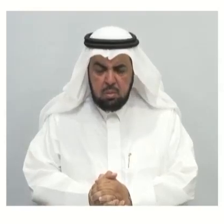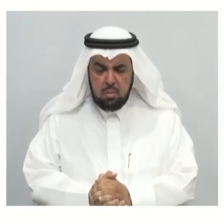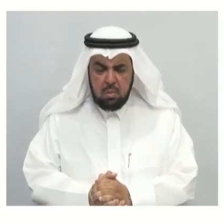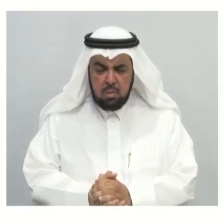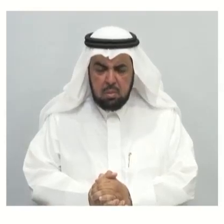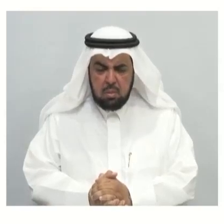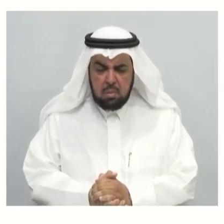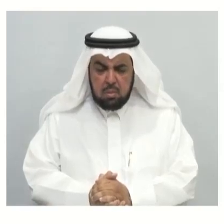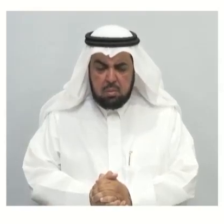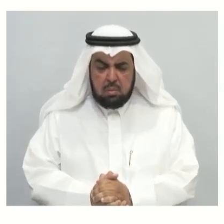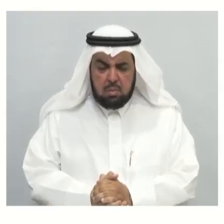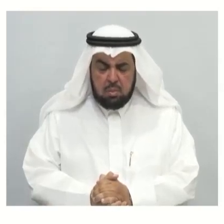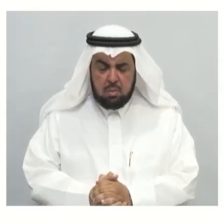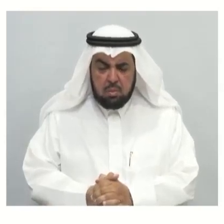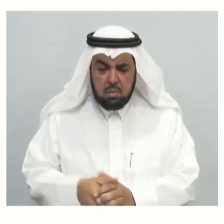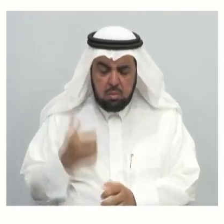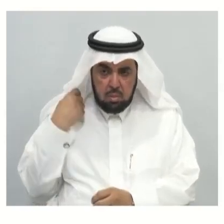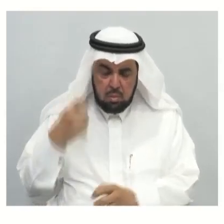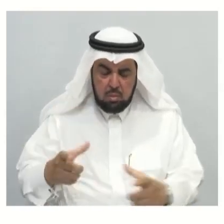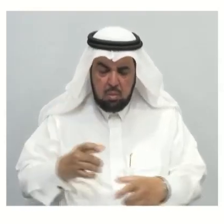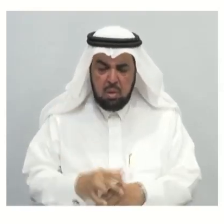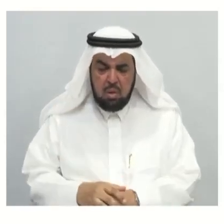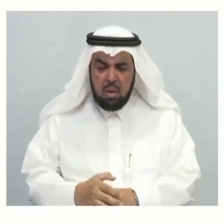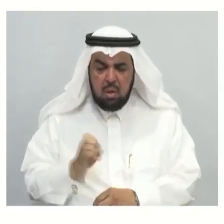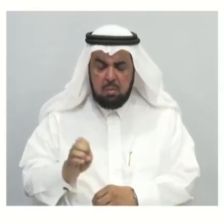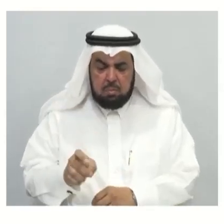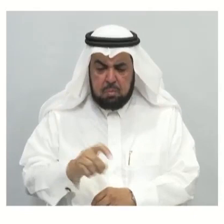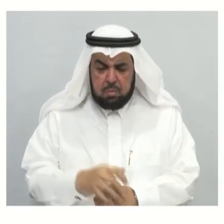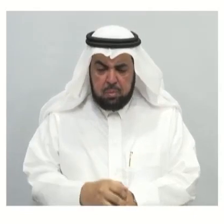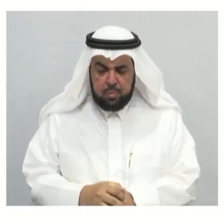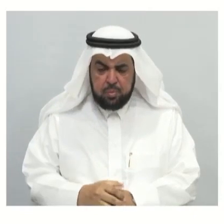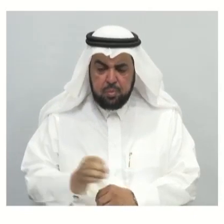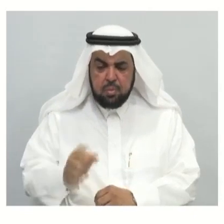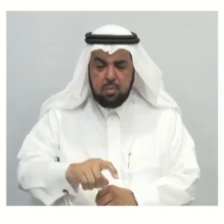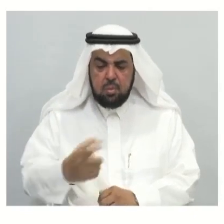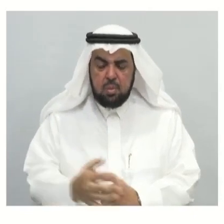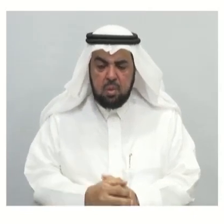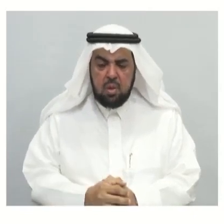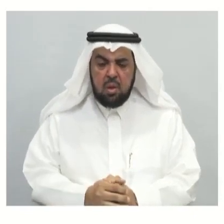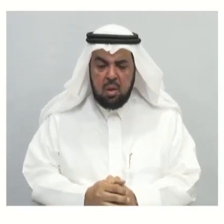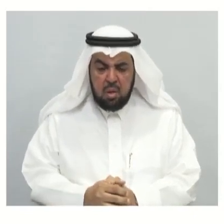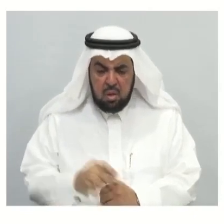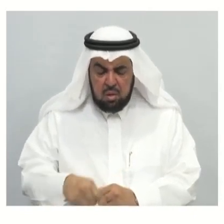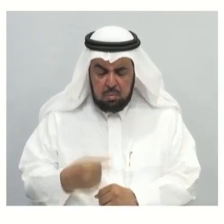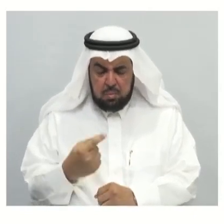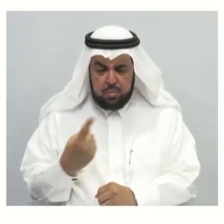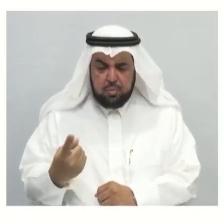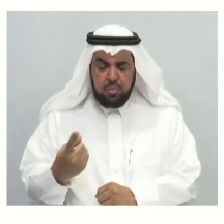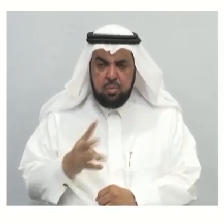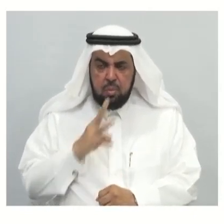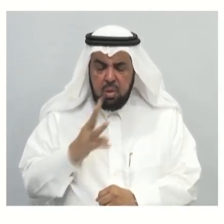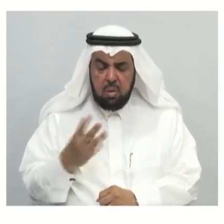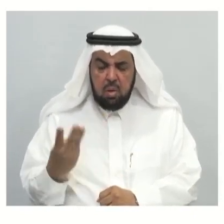الدوليه اقرا النص التالي ثم اجب على السؤال في عام 1363